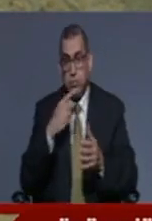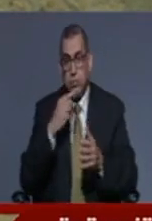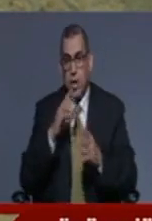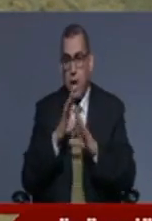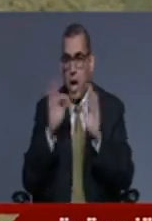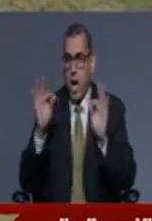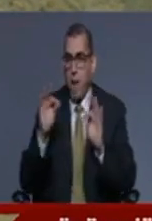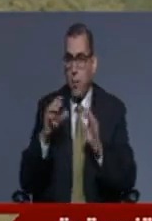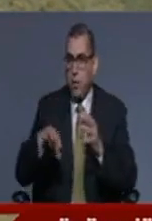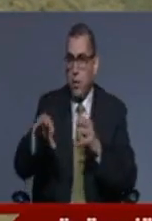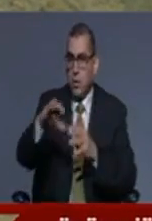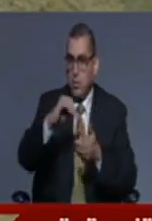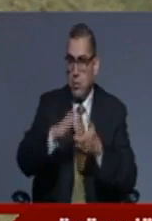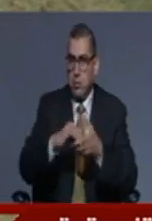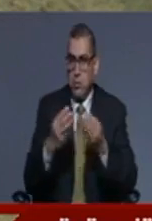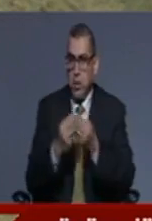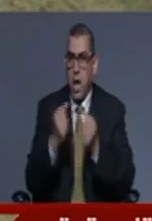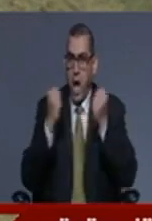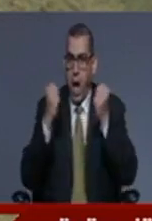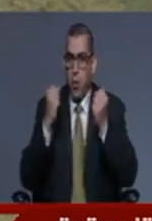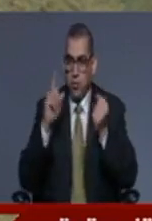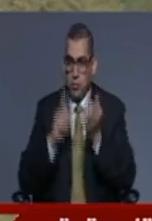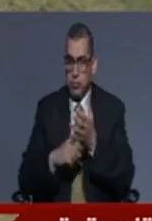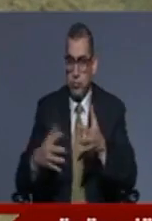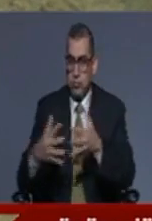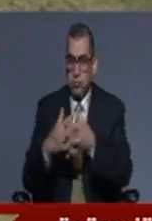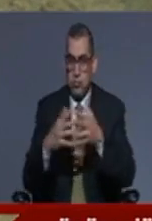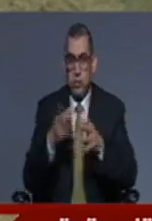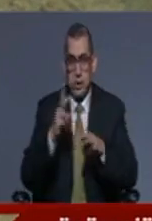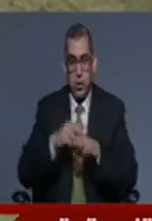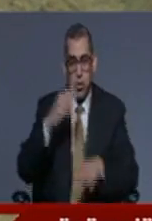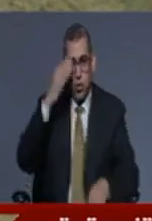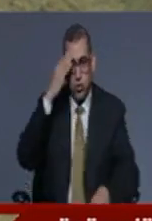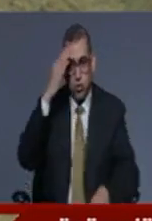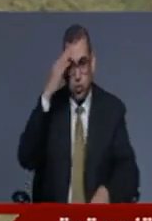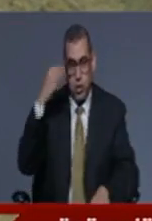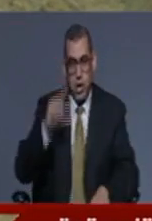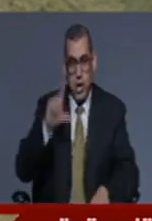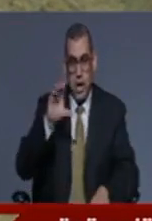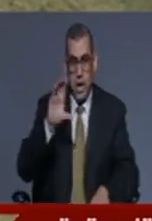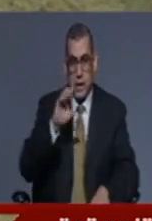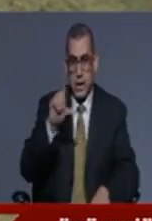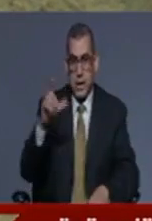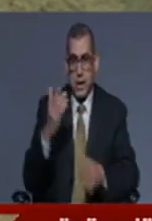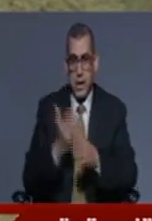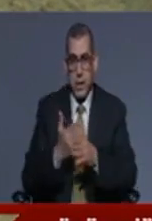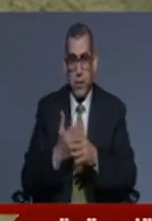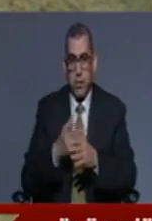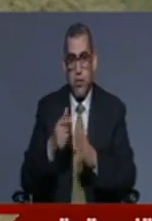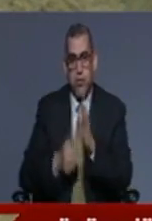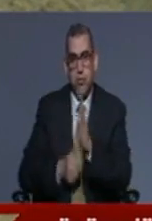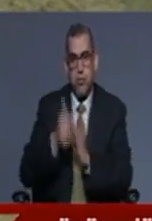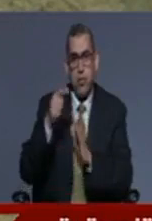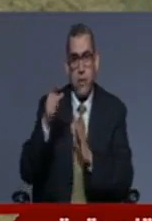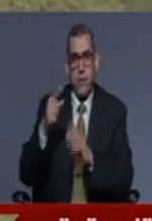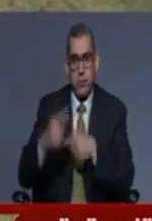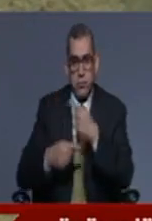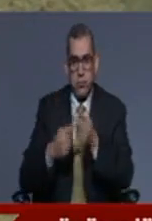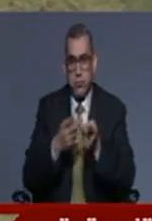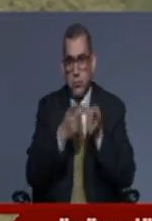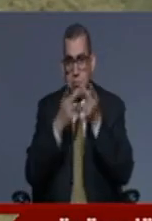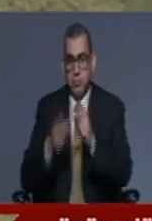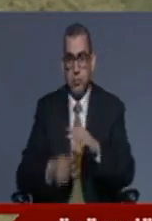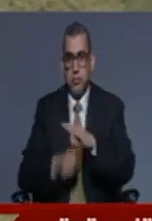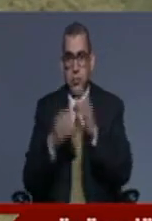الإقليمي والقاري. وأيضا أريد أن أشكر السيد الرئيس السيسي لنجاحه في استضافة قمة